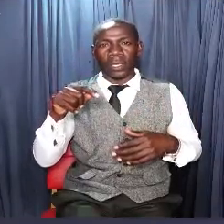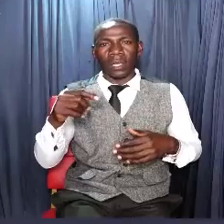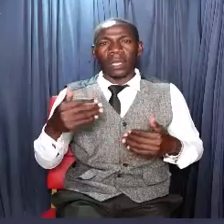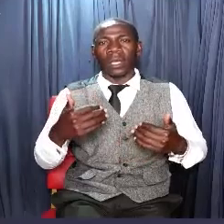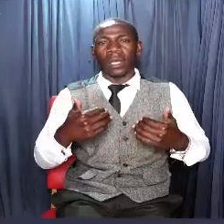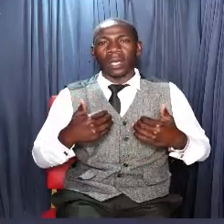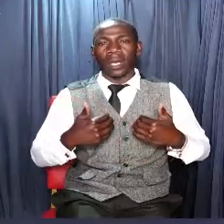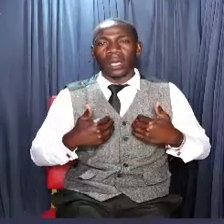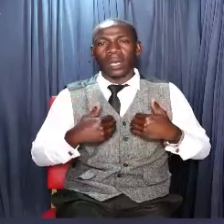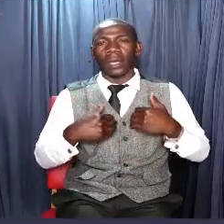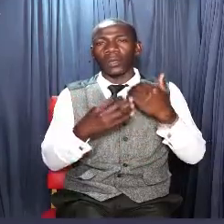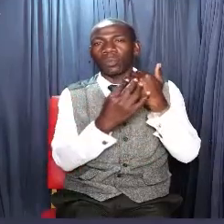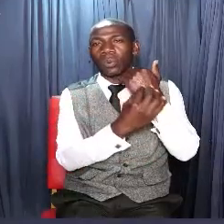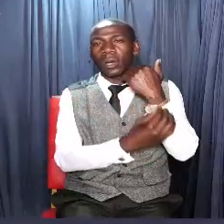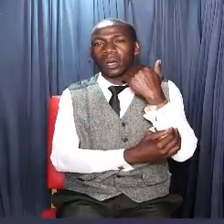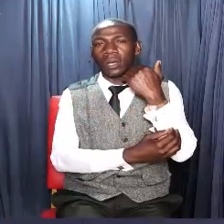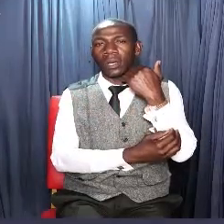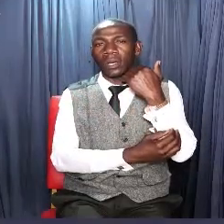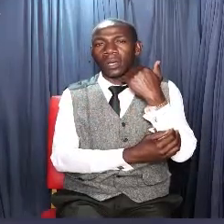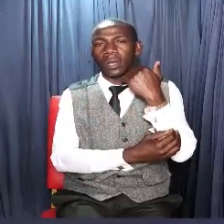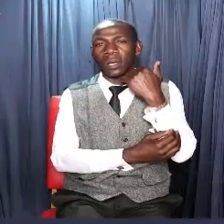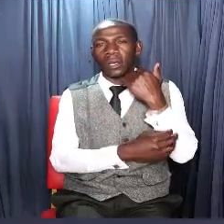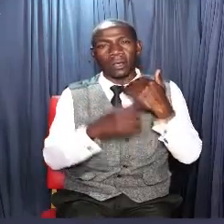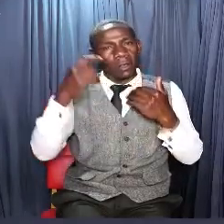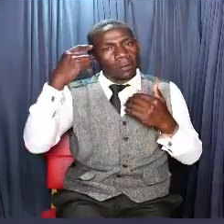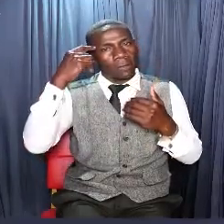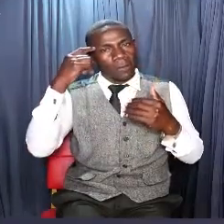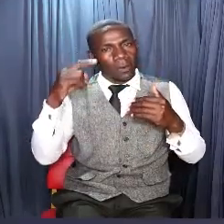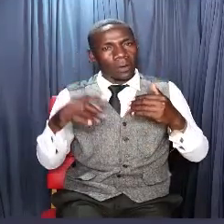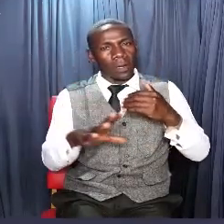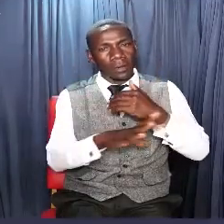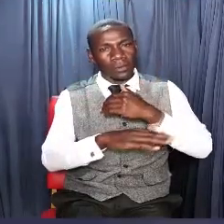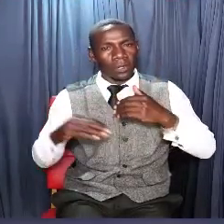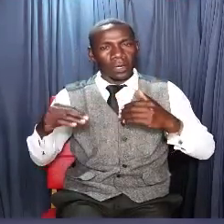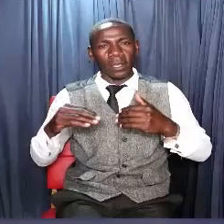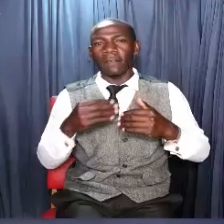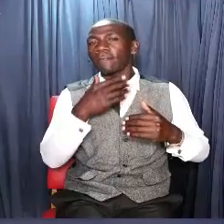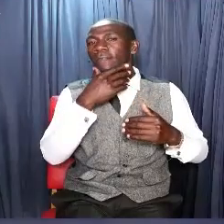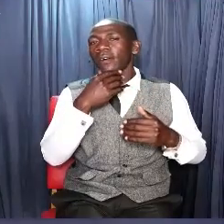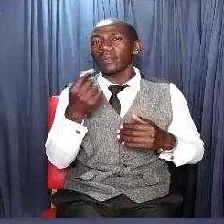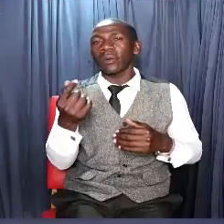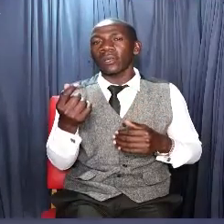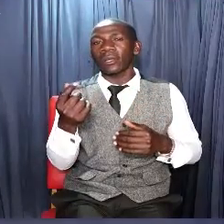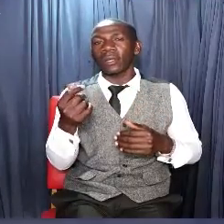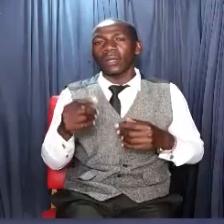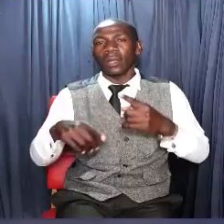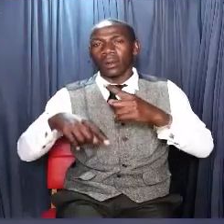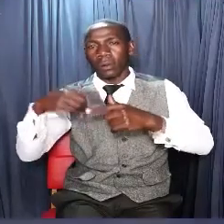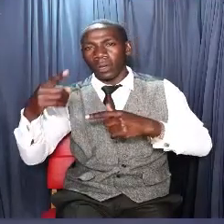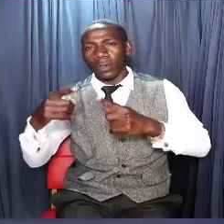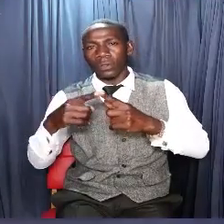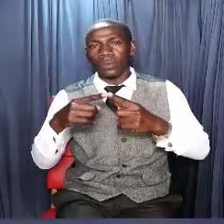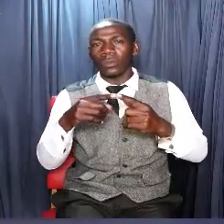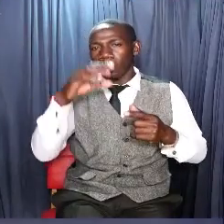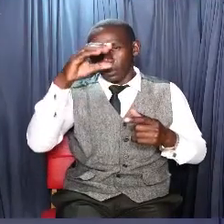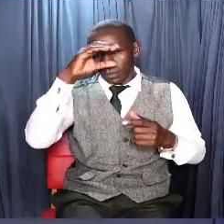Walipata umasikini. They go the poverty. Kwa kuiba pesa za baba yao. Through stealing their parents' money. Na kwenda ulevini. And going to